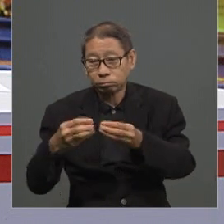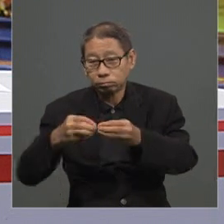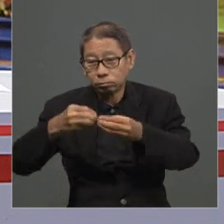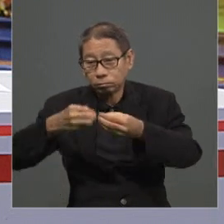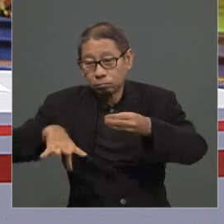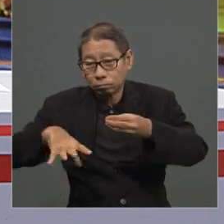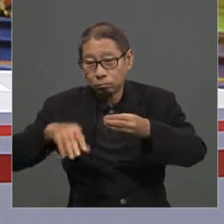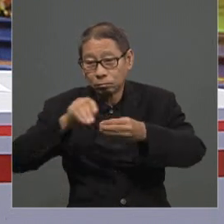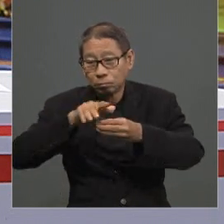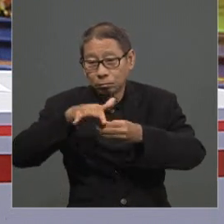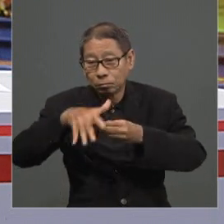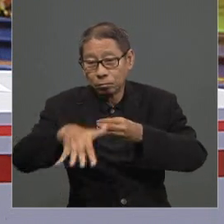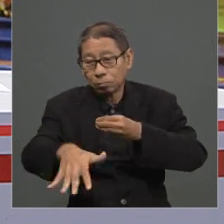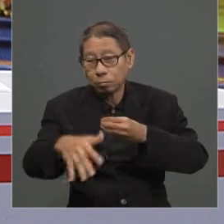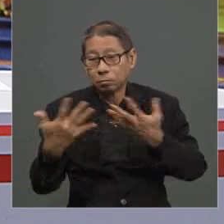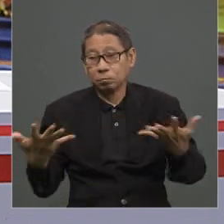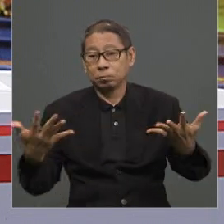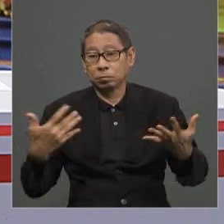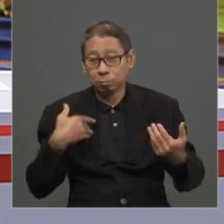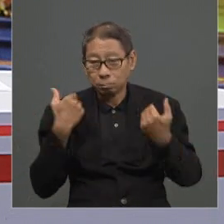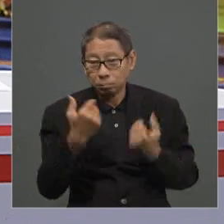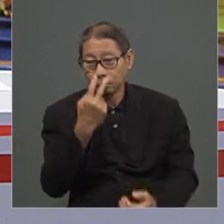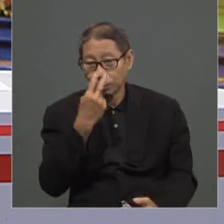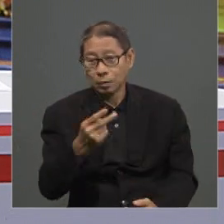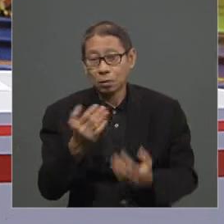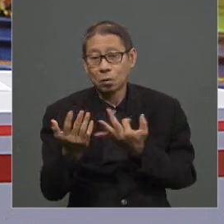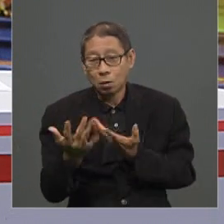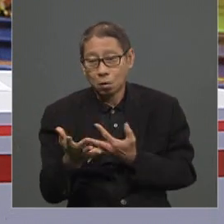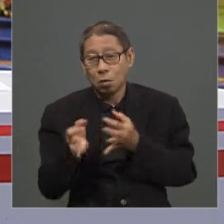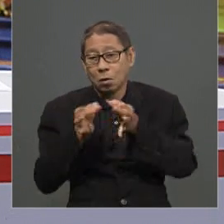หลุดเพราะอะไรนะคะหลายคำถามที่ยังต้องรอการชี้แจงนะคะ